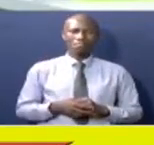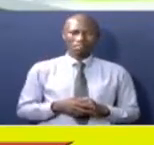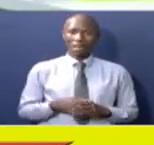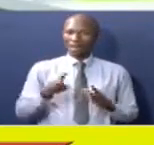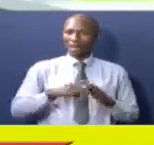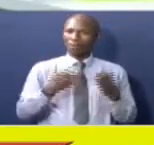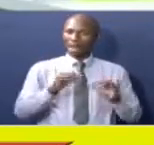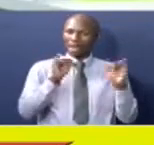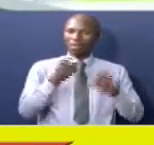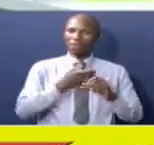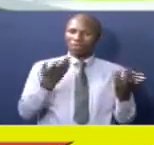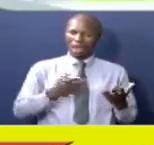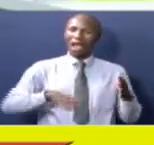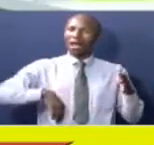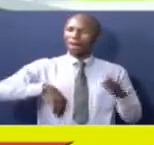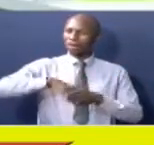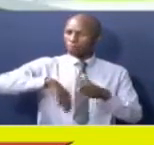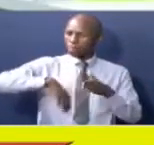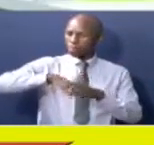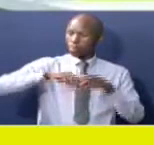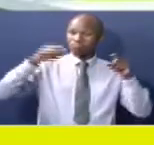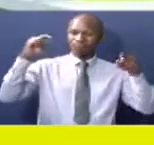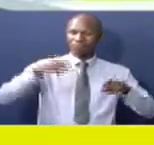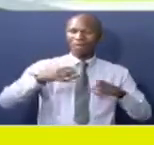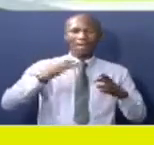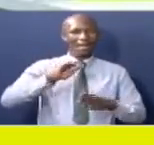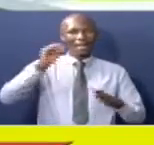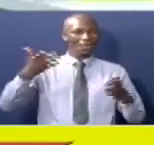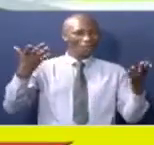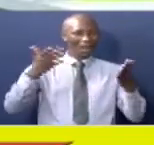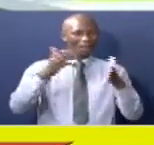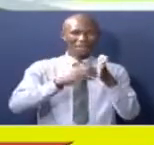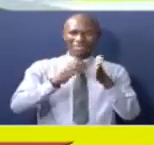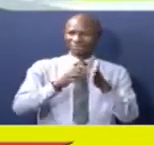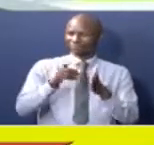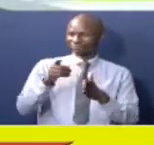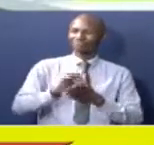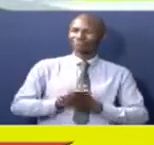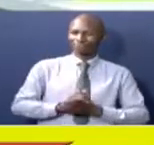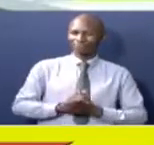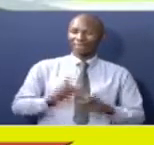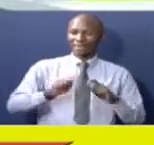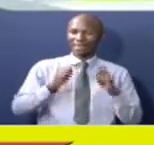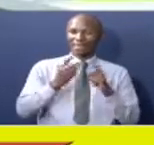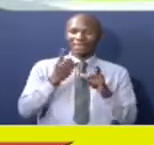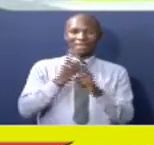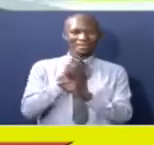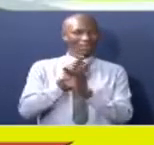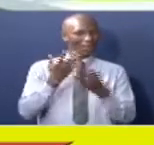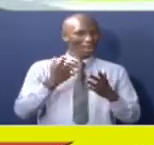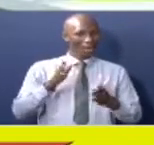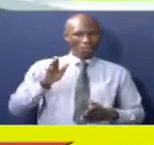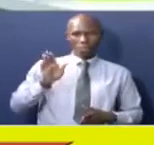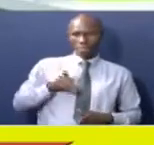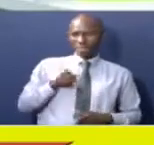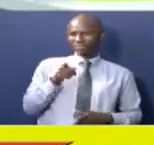Ambia and Movoma, Movila, Wamau, Kuma Kondini, Masaku, Valamusia. Timu siki vitu kwenye sianga liko yaka,